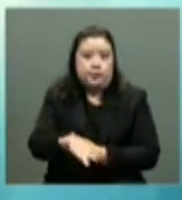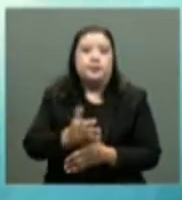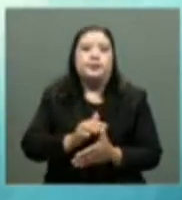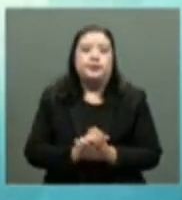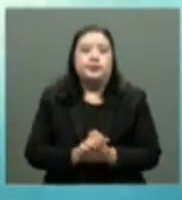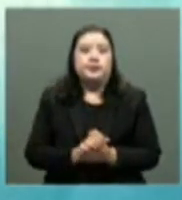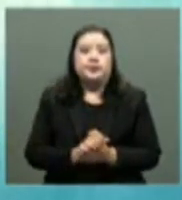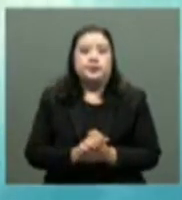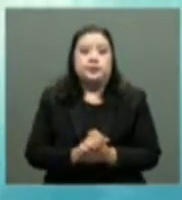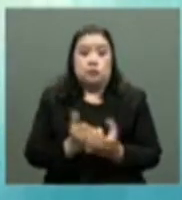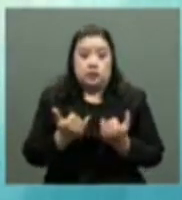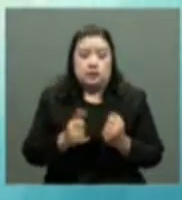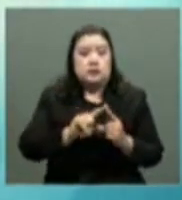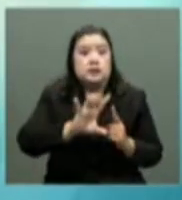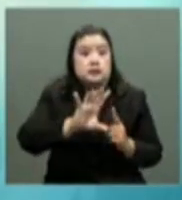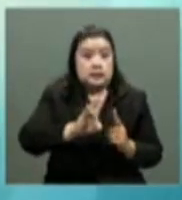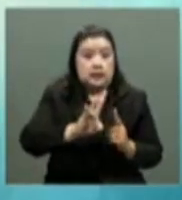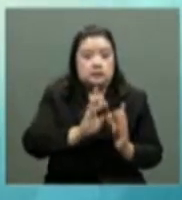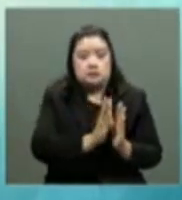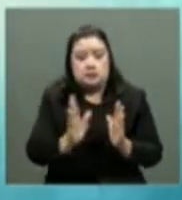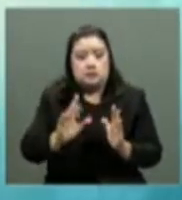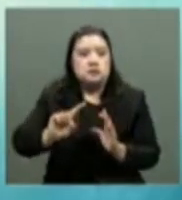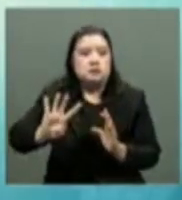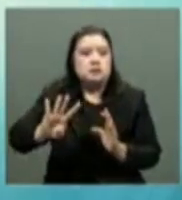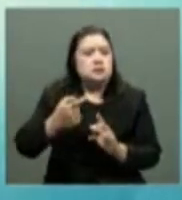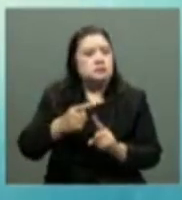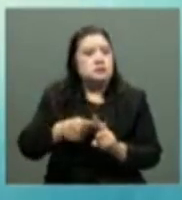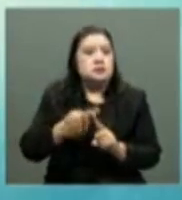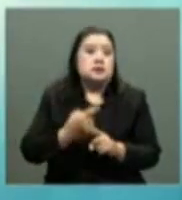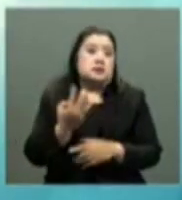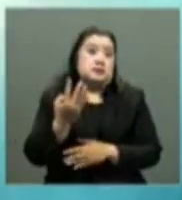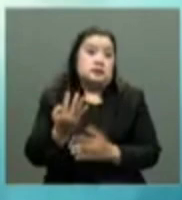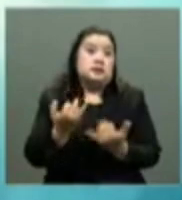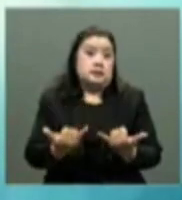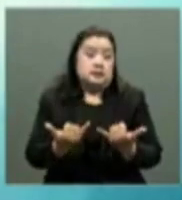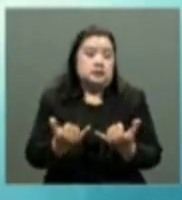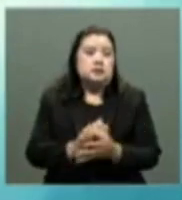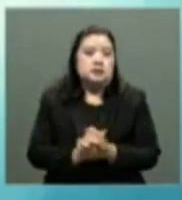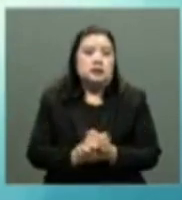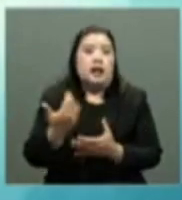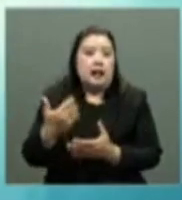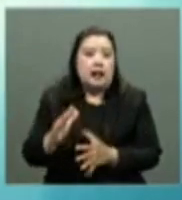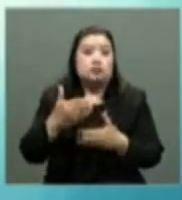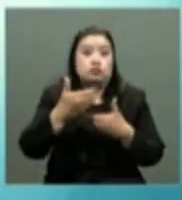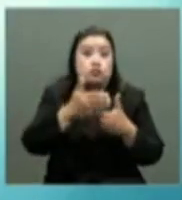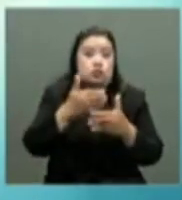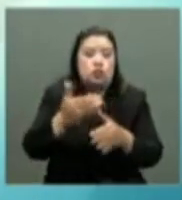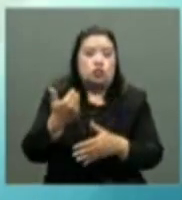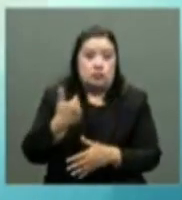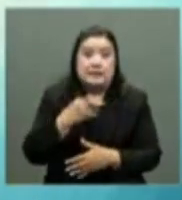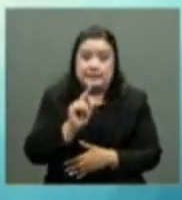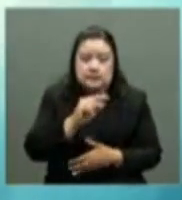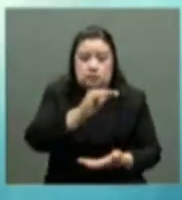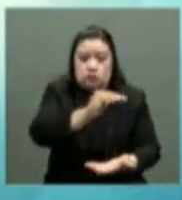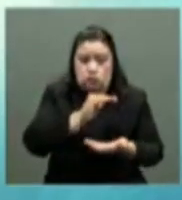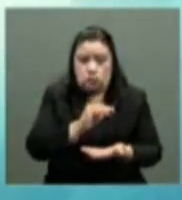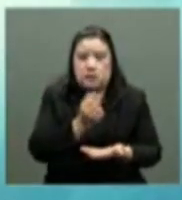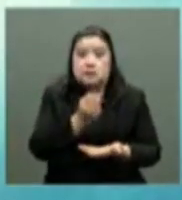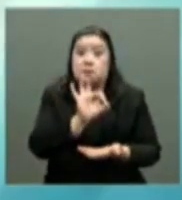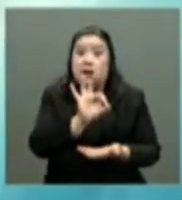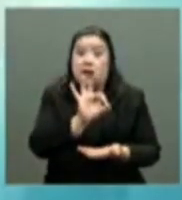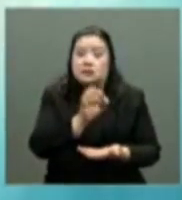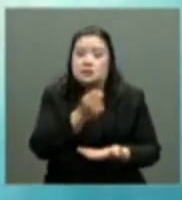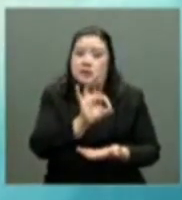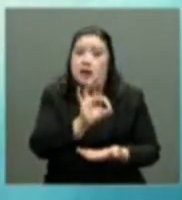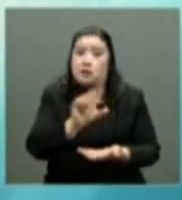ตั้งแต่วันที่7ถึงวันที่14เนี่ยนะครับส่งไปรับมอบมา19ล้านชิ้นกว่าๆนะ